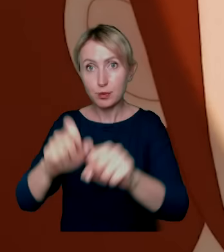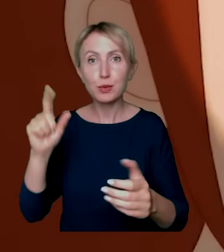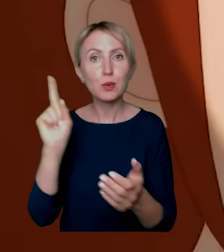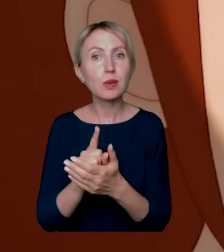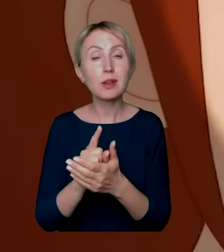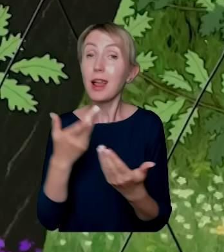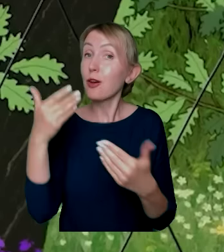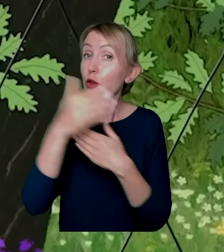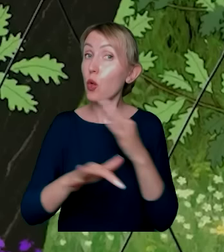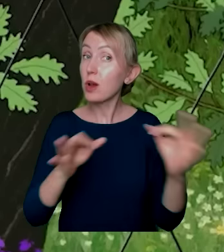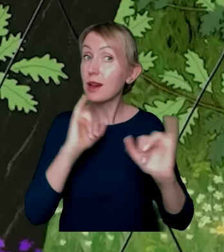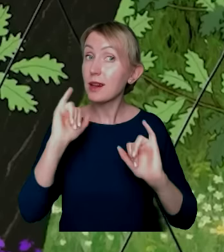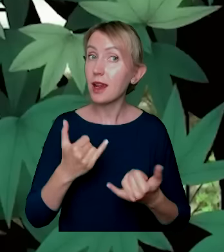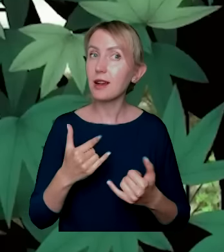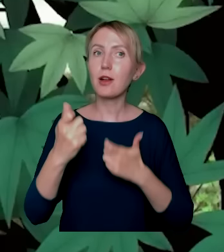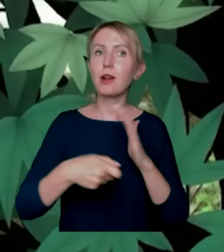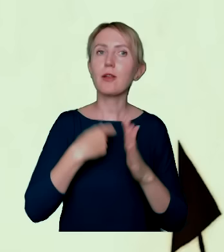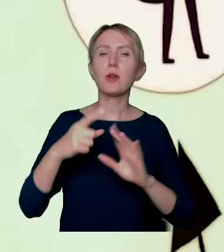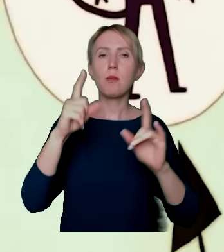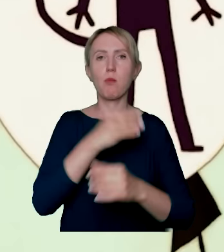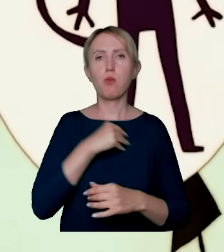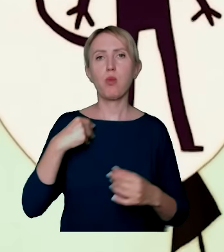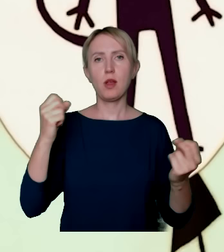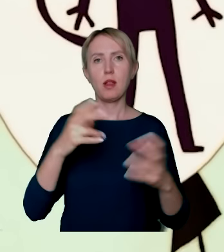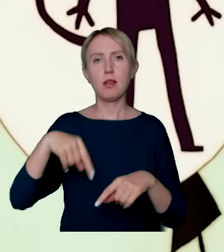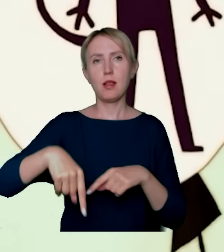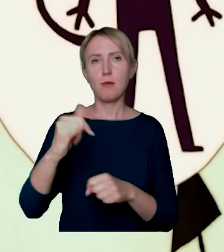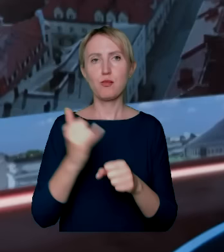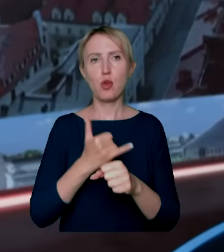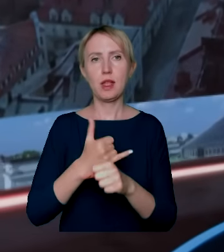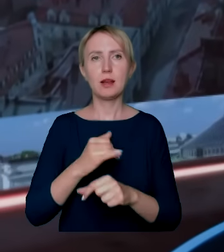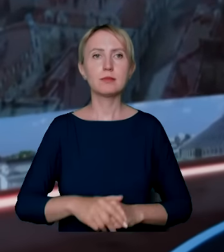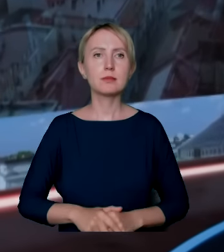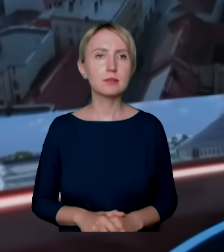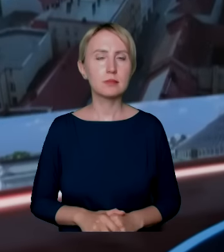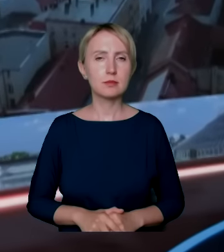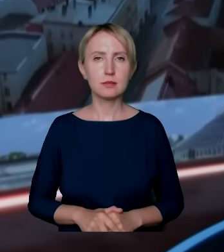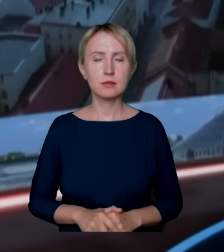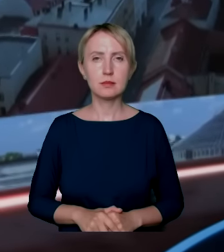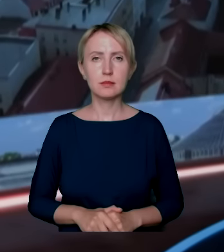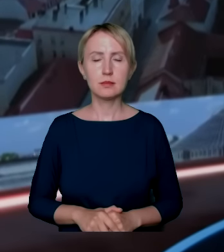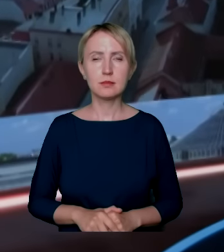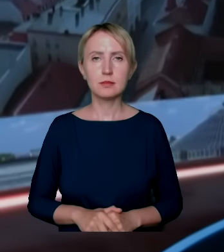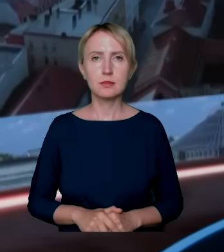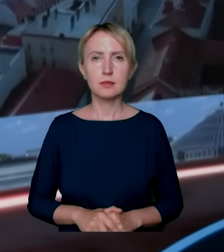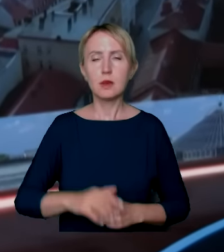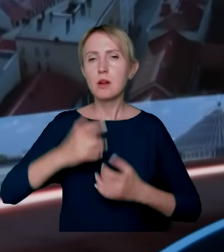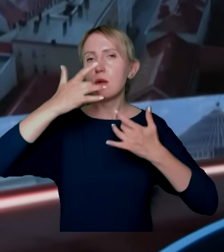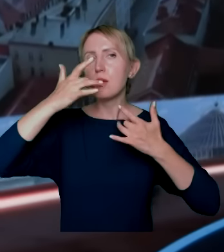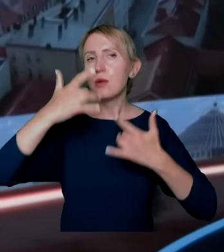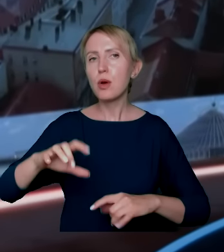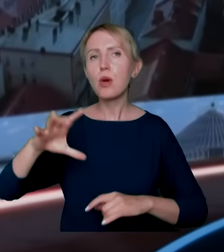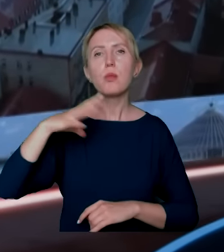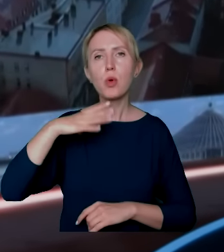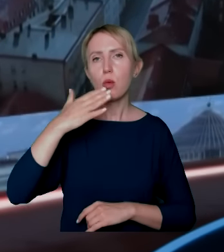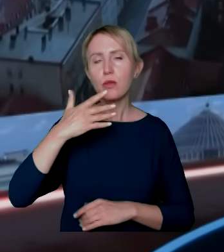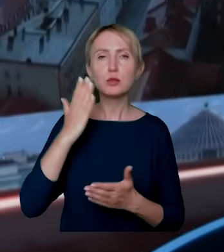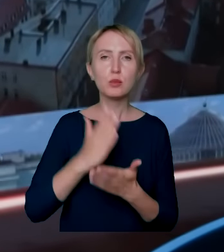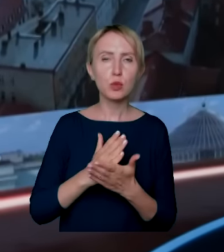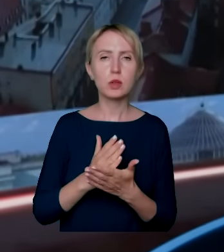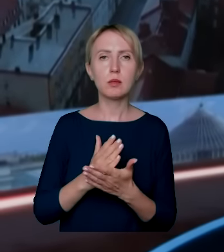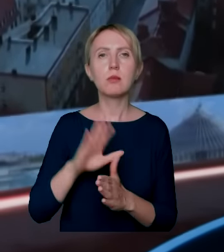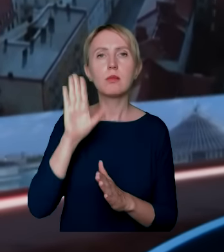tej historii? Film trafi do polskich kin w piątek. Opowiesz mi bajkę o Jerzu? Fala upałów, o jakiej mówiliśmy już w Ekspresie, utrzyma się